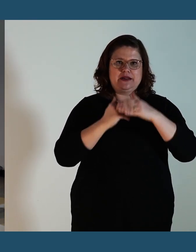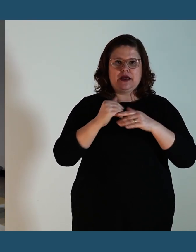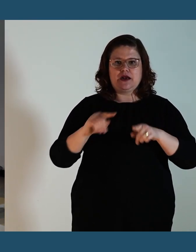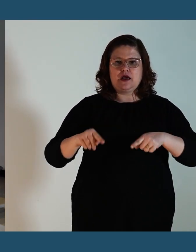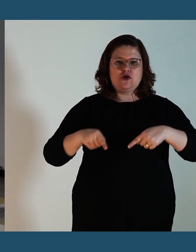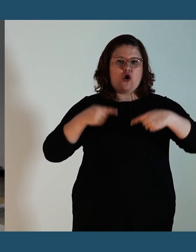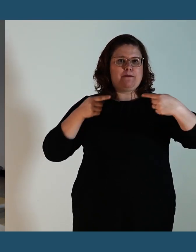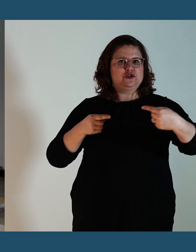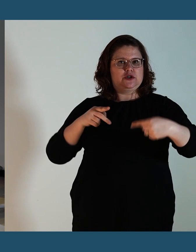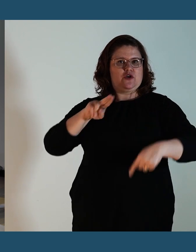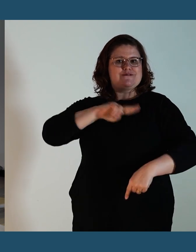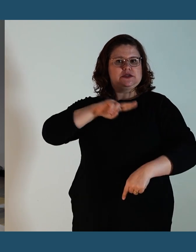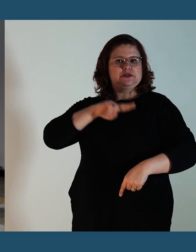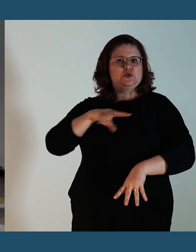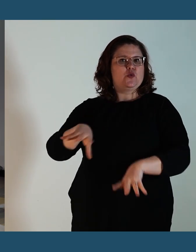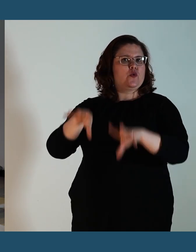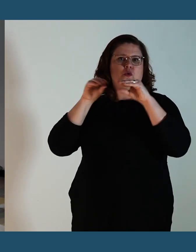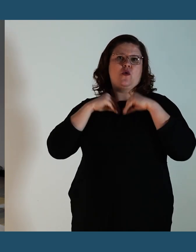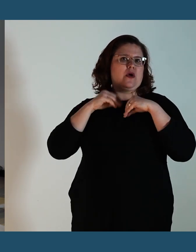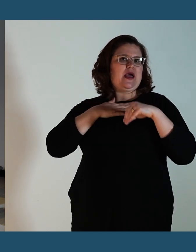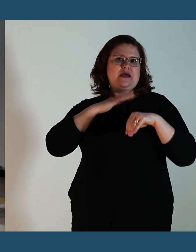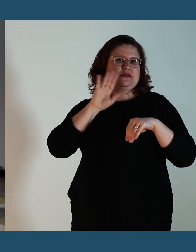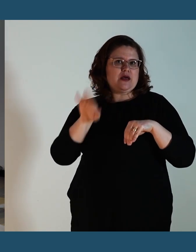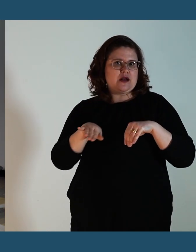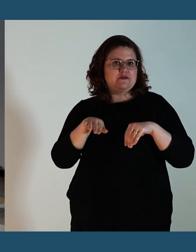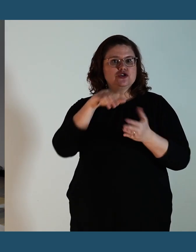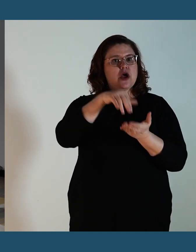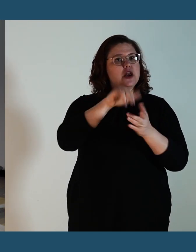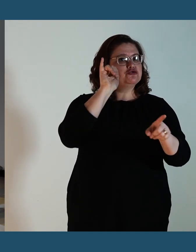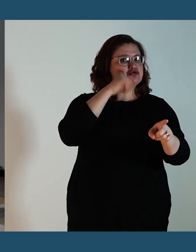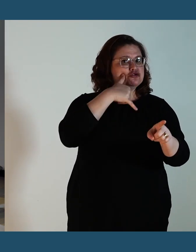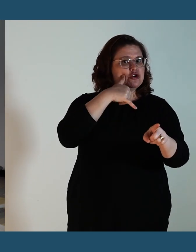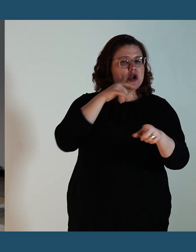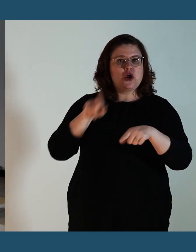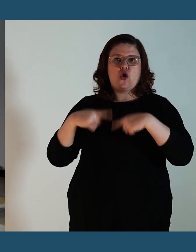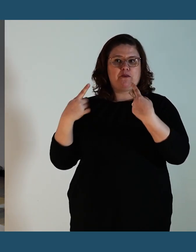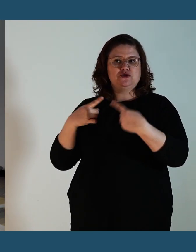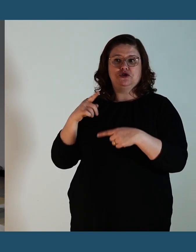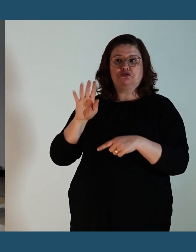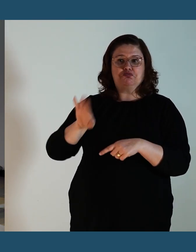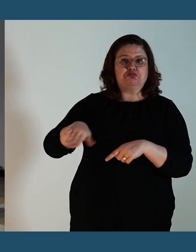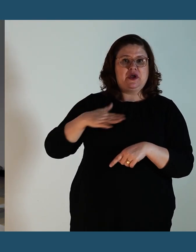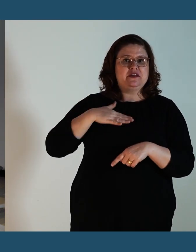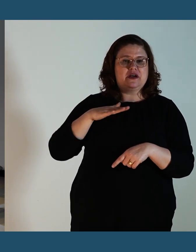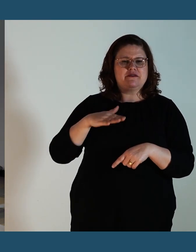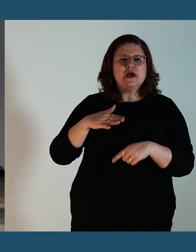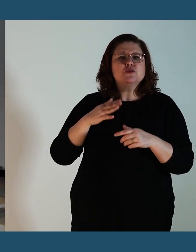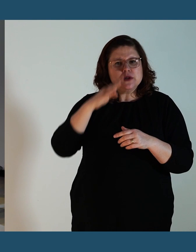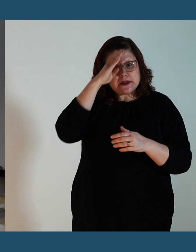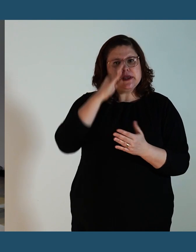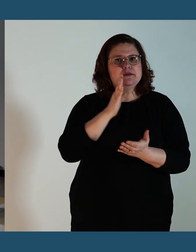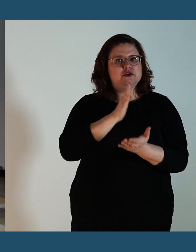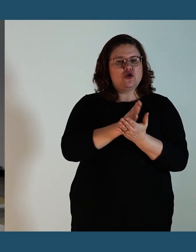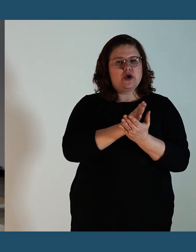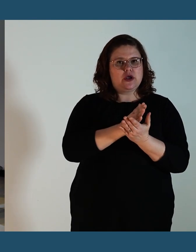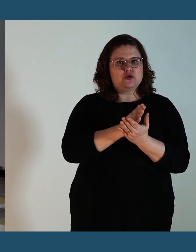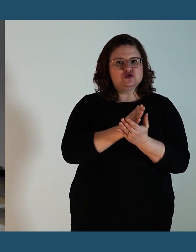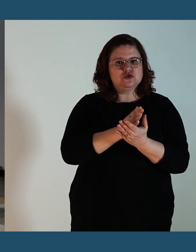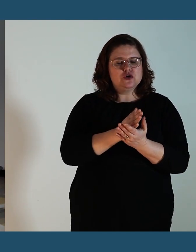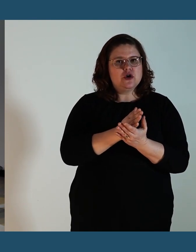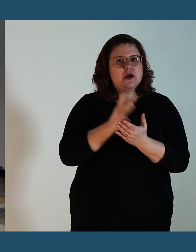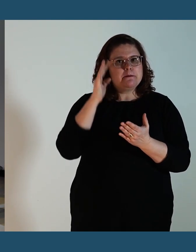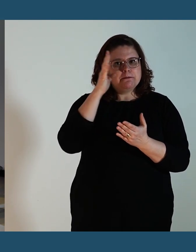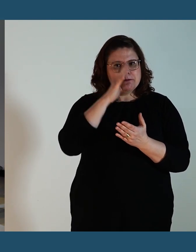ei tarvitse kantaa vastuuta, jos hallitus epäonnistuu. Mutta mä ajattelen vähän, että tässä ihmisoikeusasioissa mä ajattelen, että meidän pitäisi